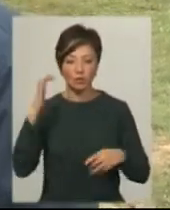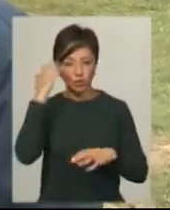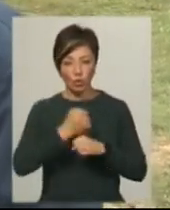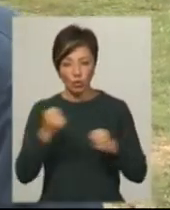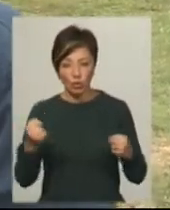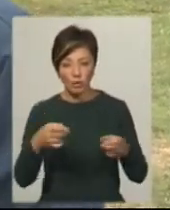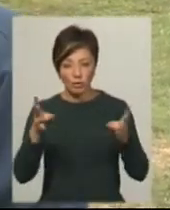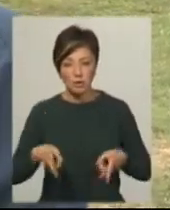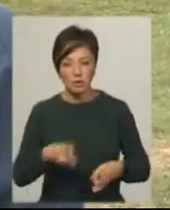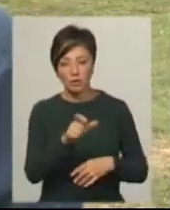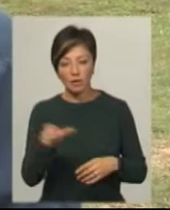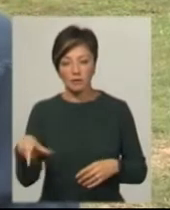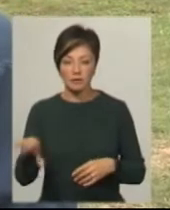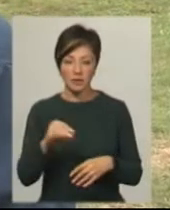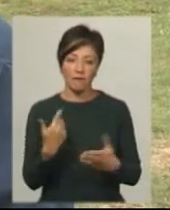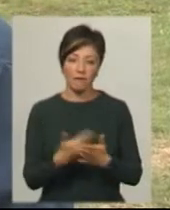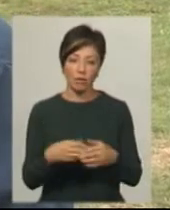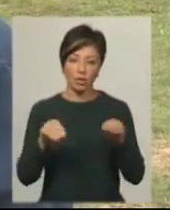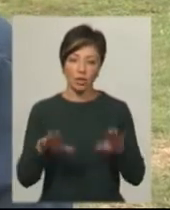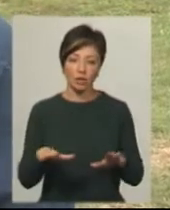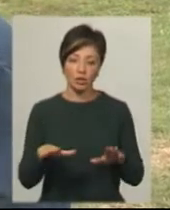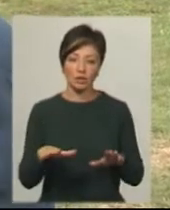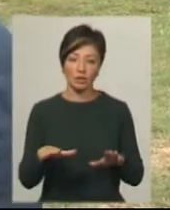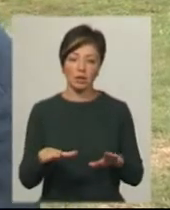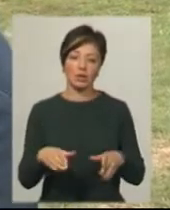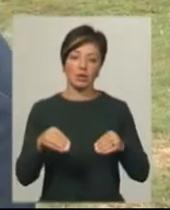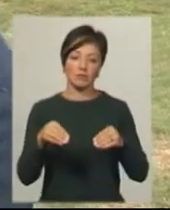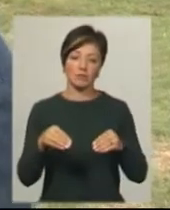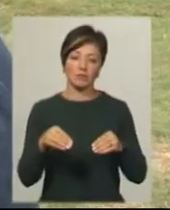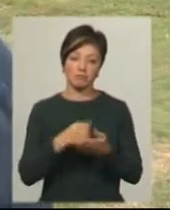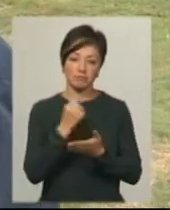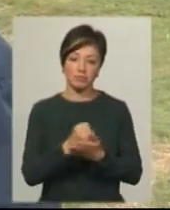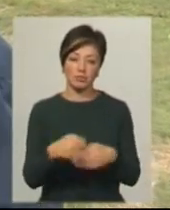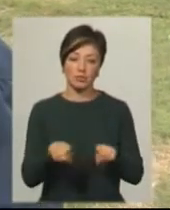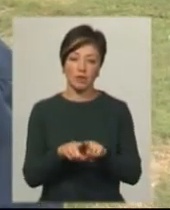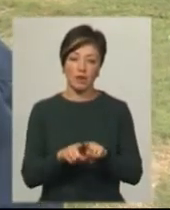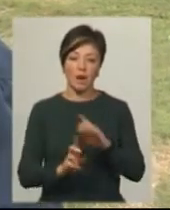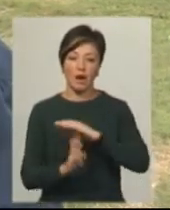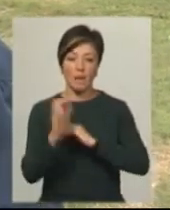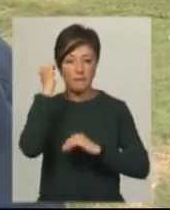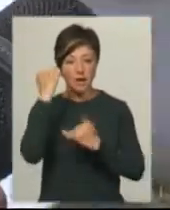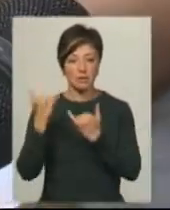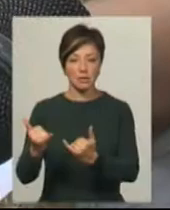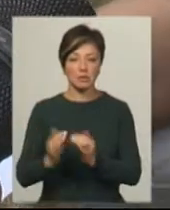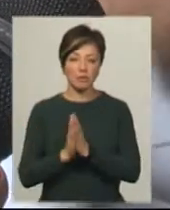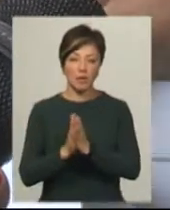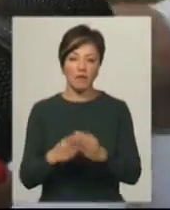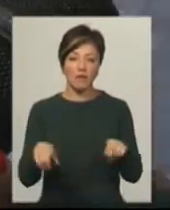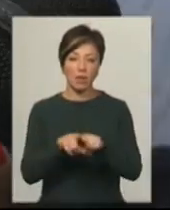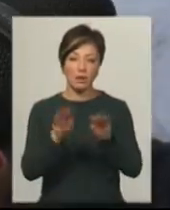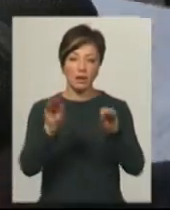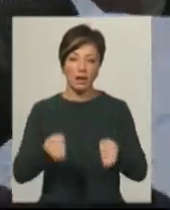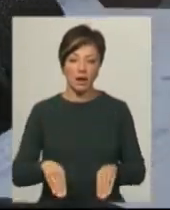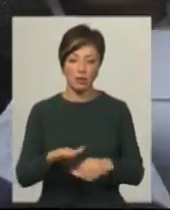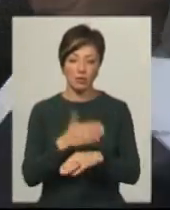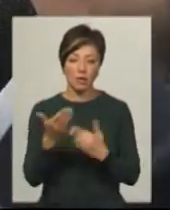теж, постраждалих всіх. І от на рішенні Верховної Ради вирішили, щоб зробити такий храм-пам'ятку для них, для молитви. От декларація